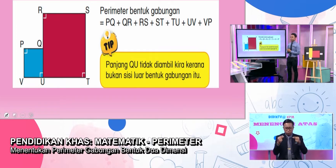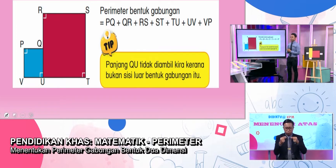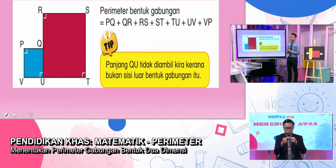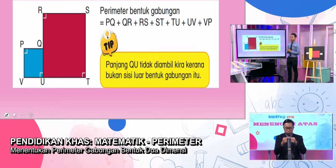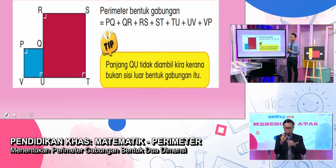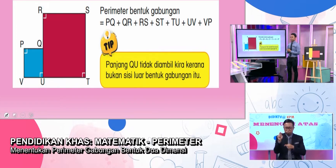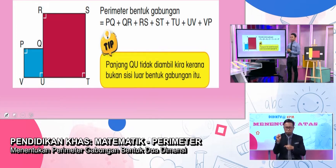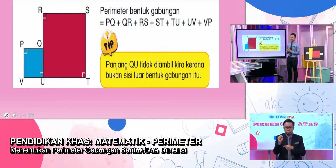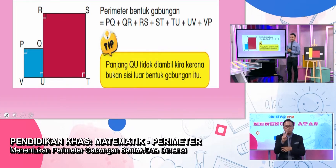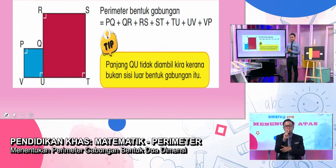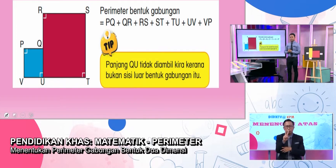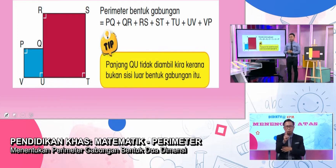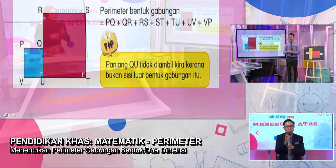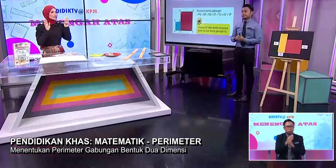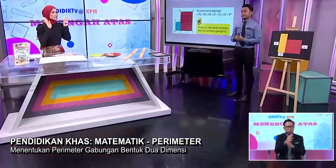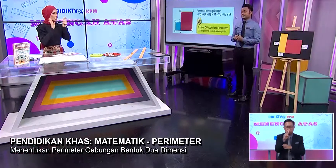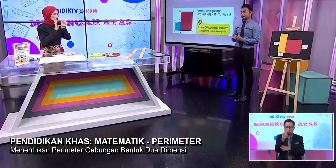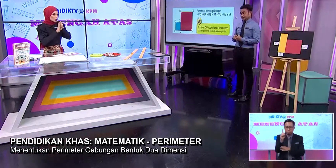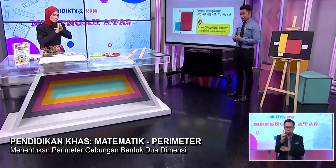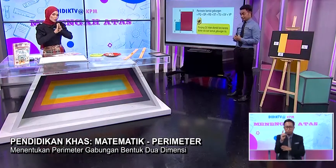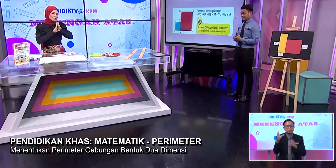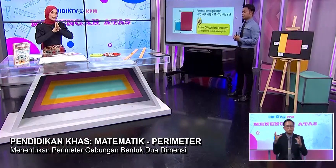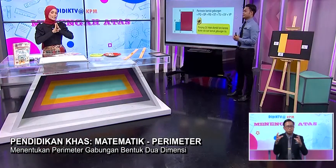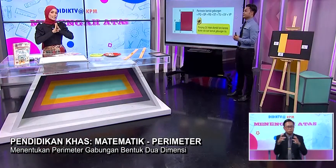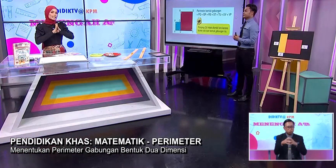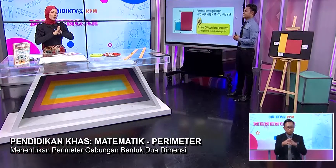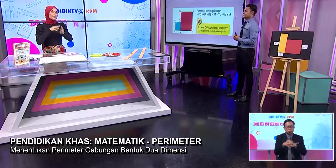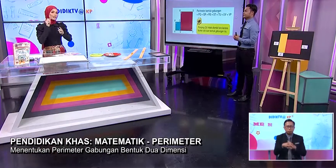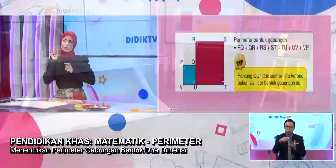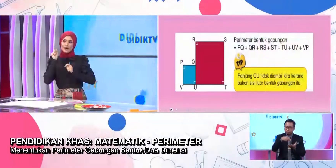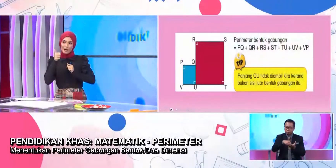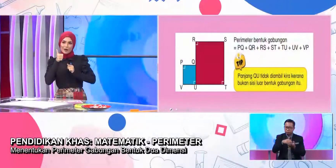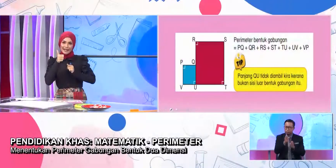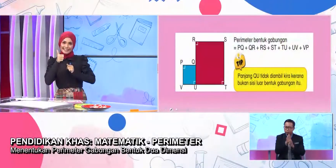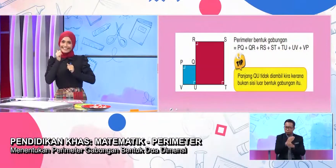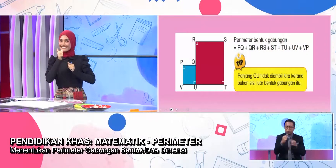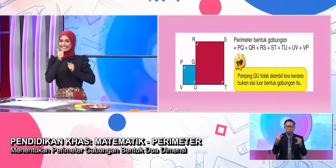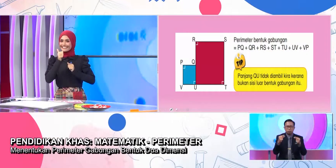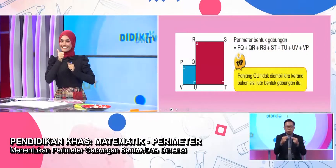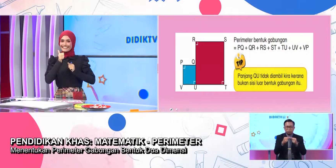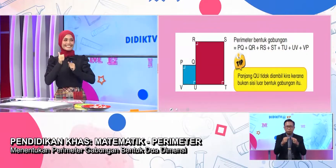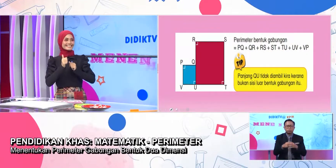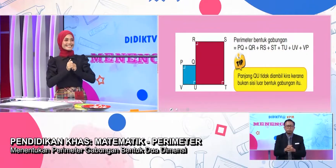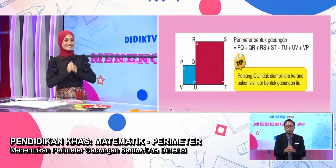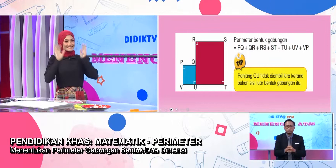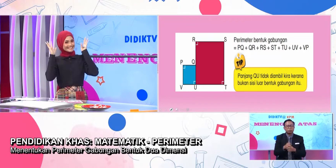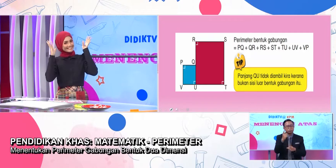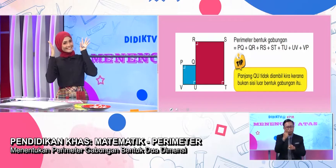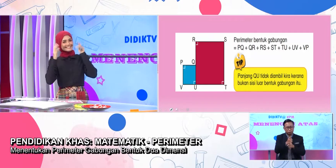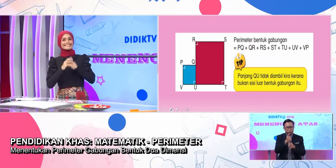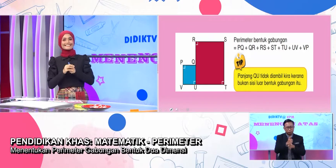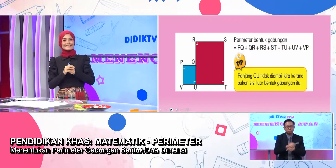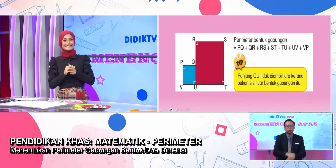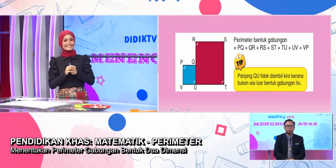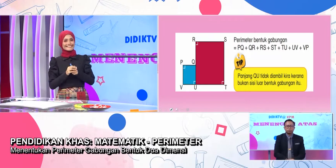memandangkan dua bentuk dua dimensi ini bercantum Jadi ini adalah bentuk gabungan bentuk gabungan tepat sekali